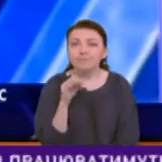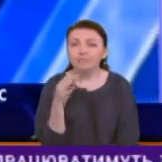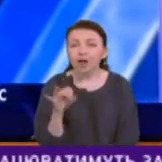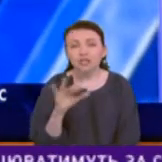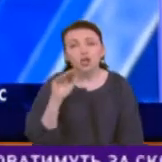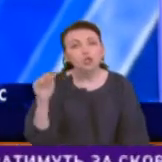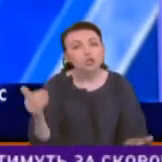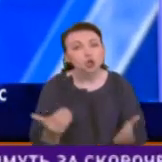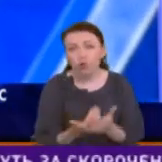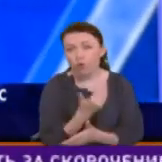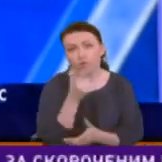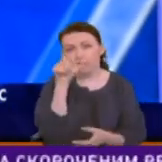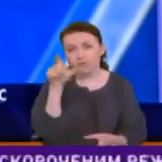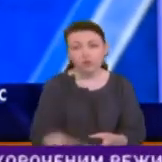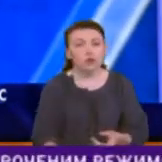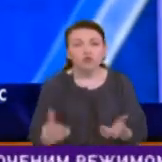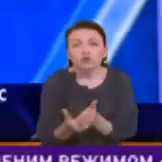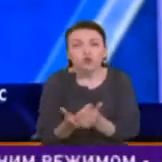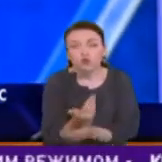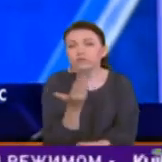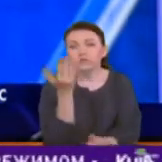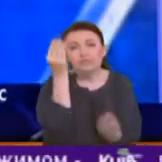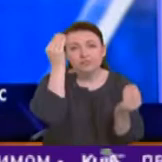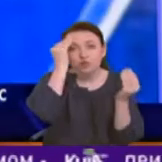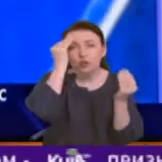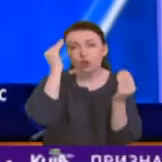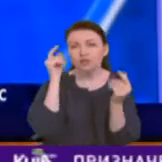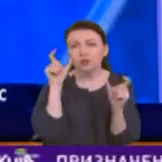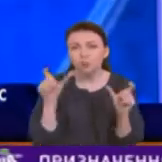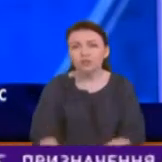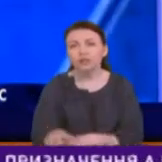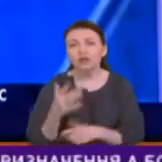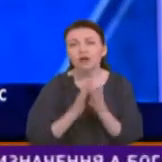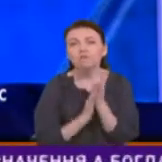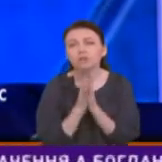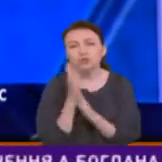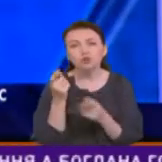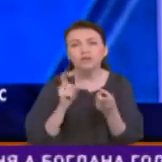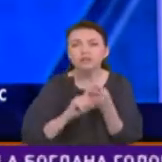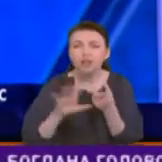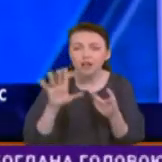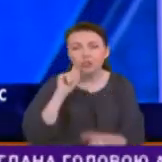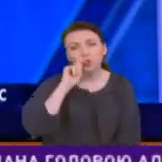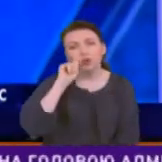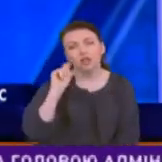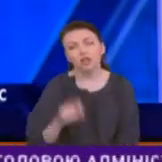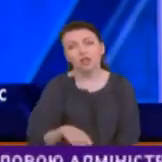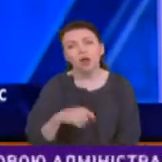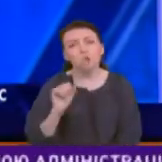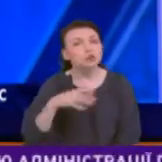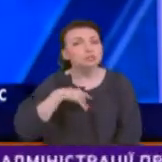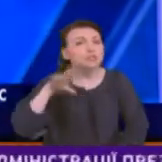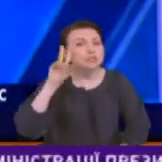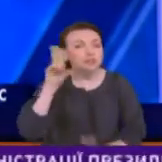нова генерація з новим світоглядом людини, яка виросла вже в незалежній Україні. Можливо, він не знає тих